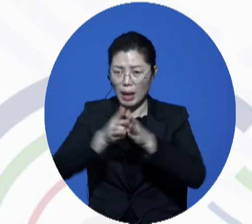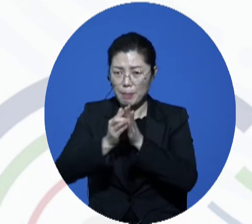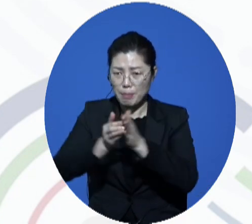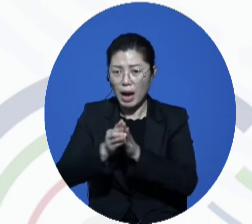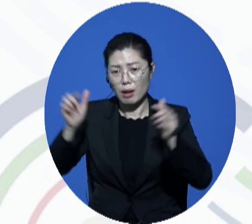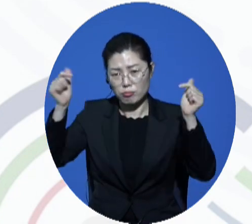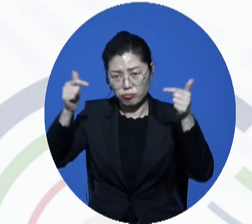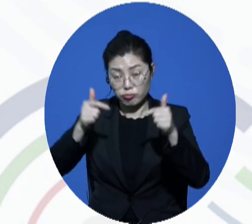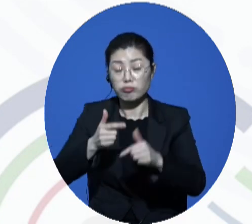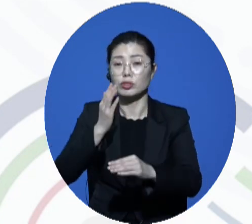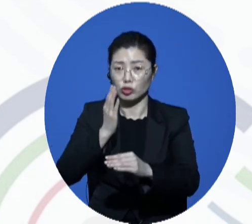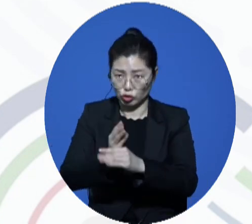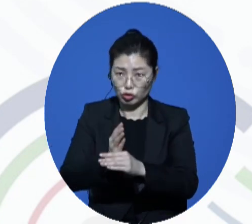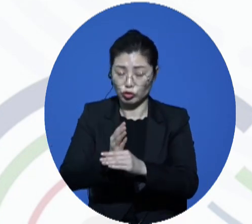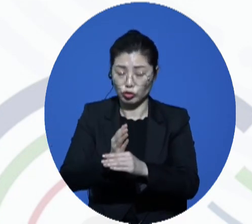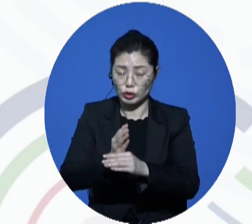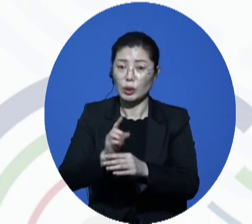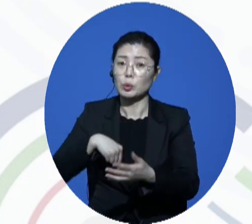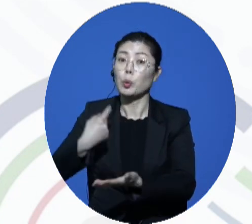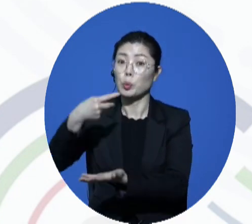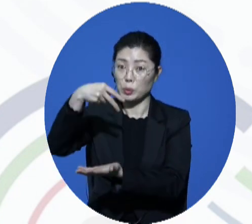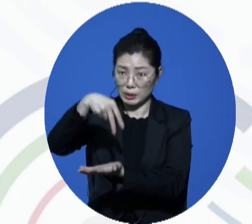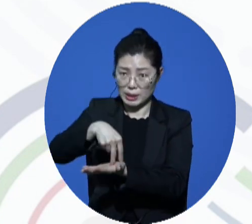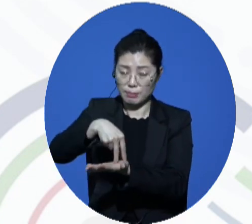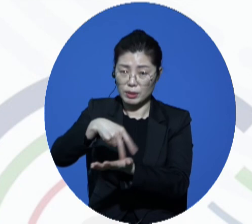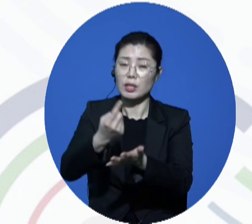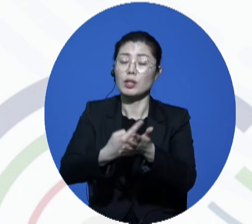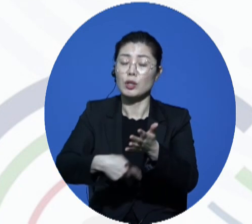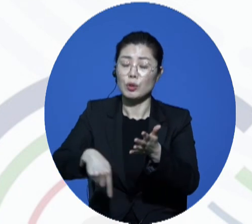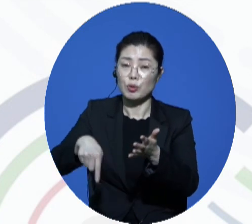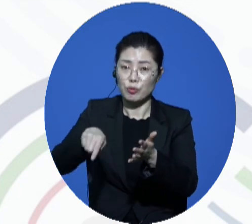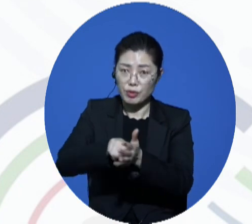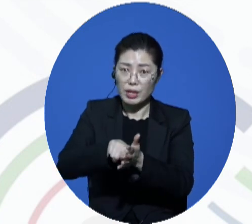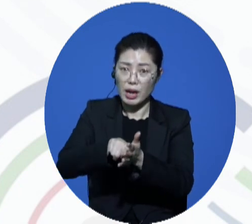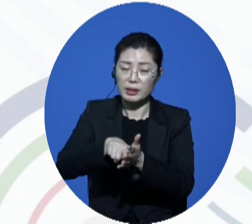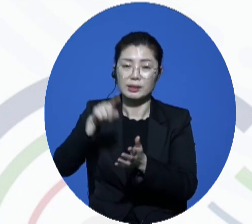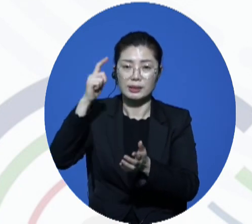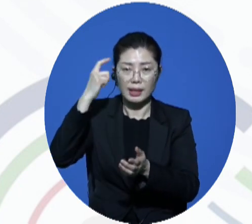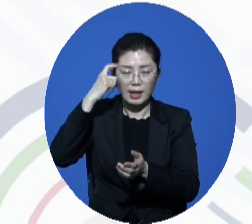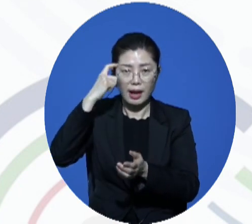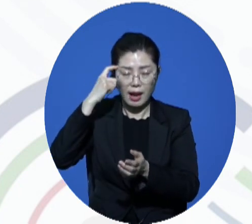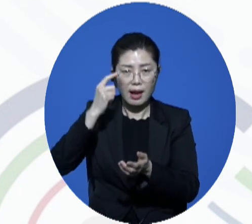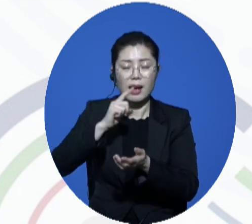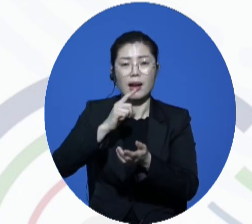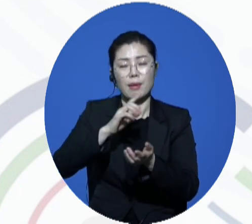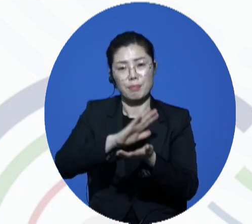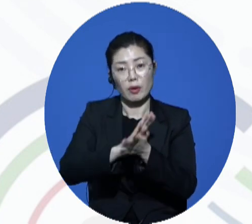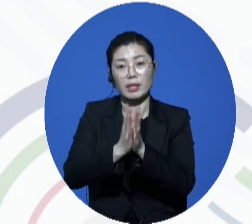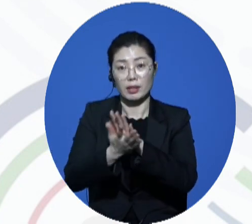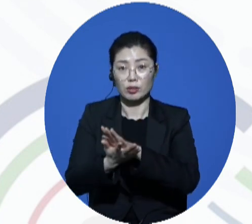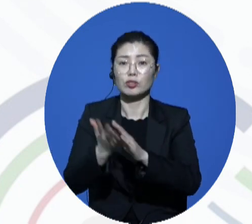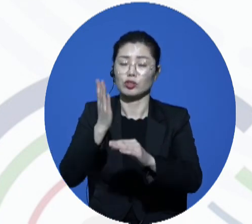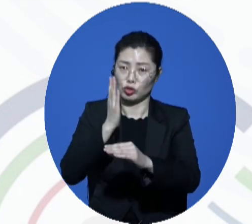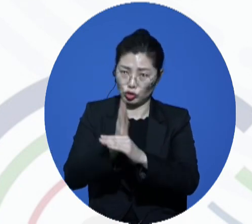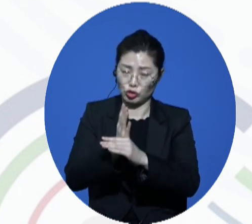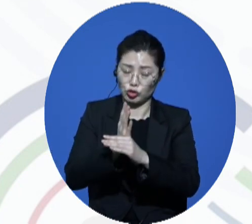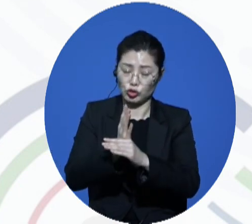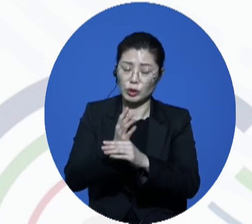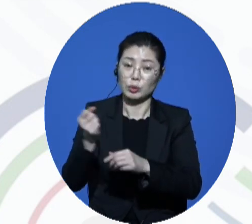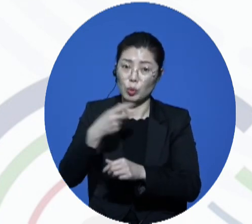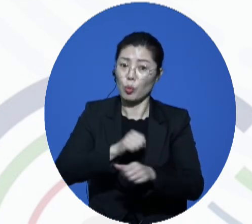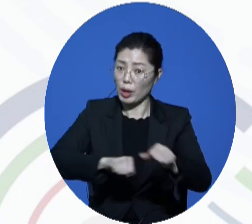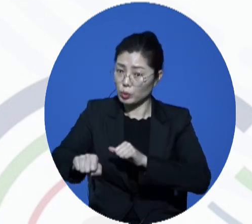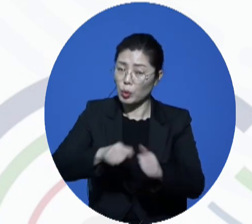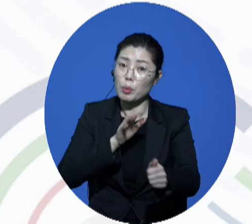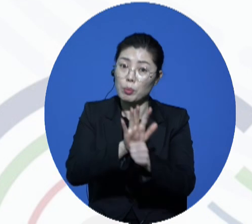to more 탈시설화로의 사고의 전환이 이루어지고 있는 것 같습니다. 활동 보조라든지 다른